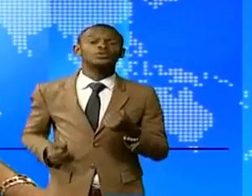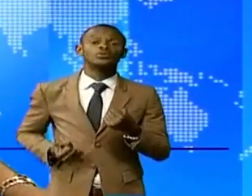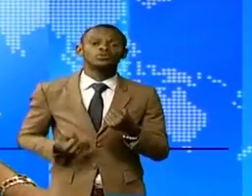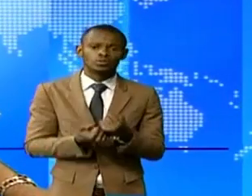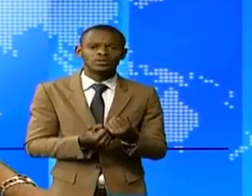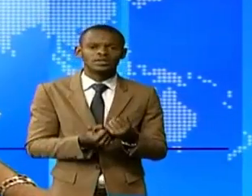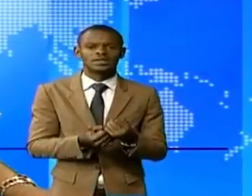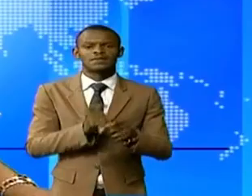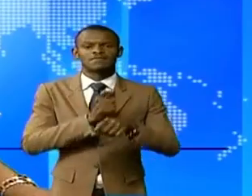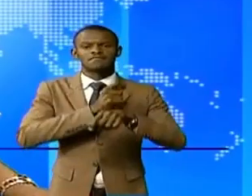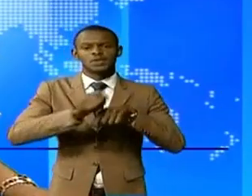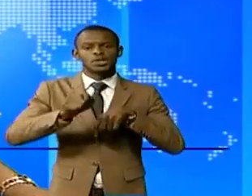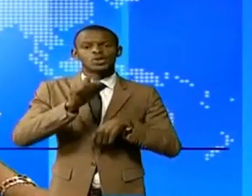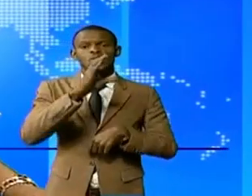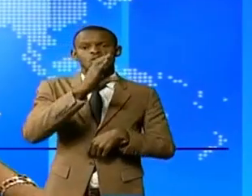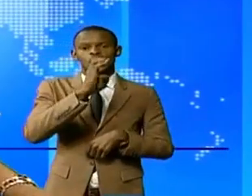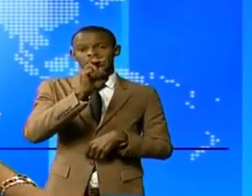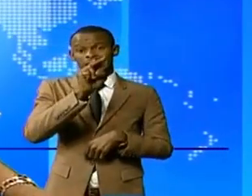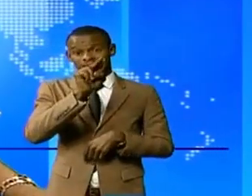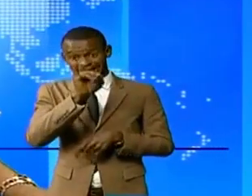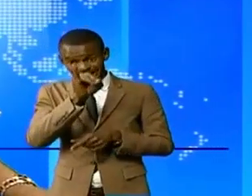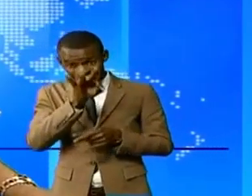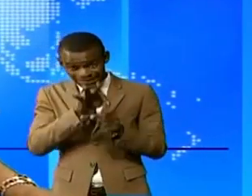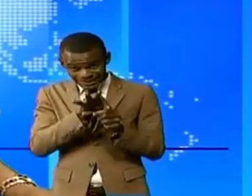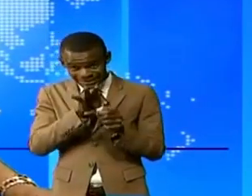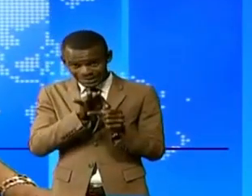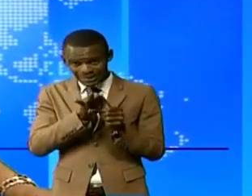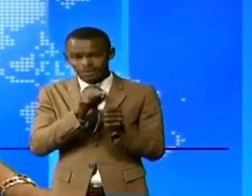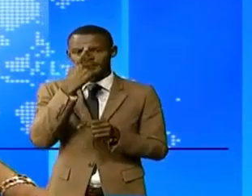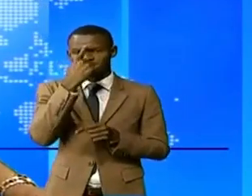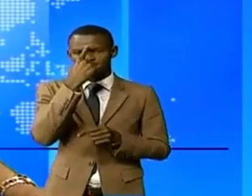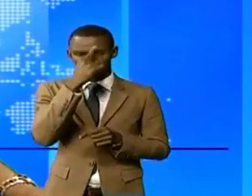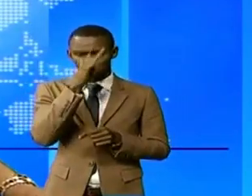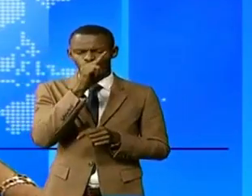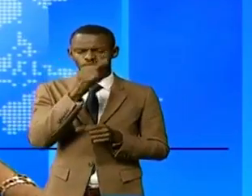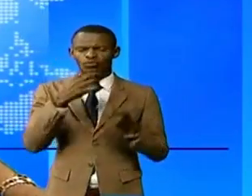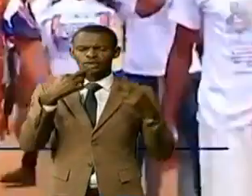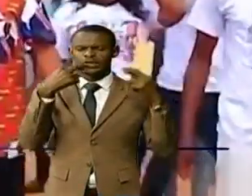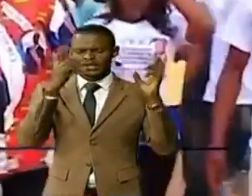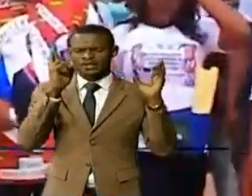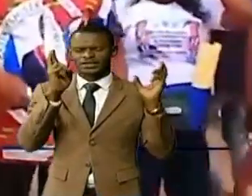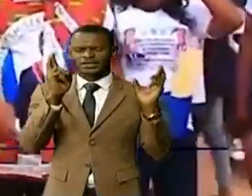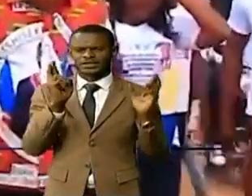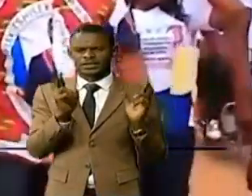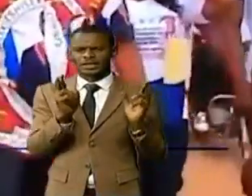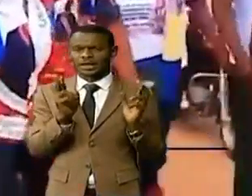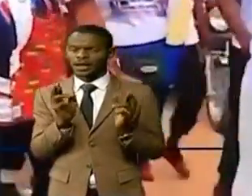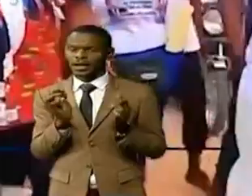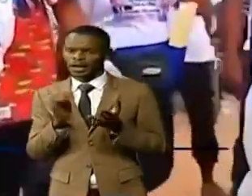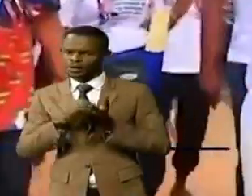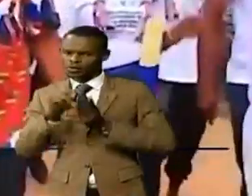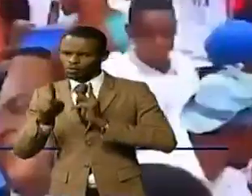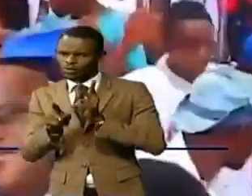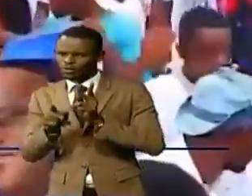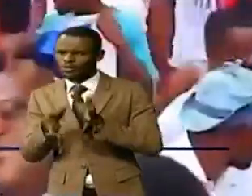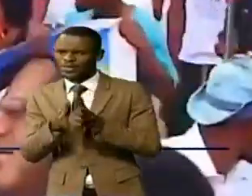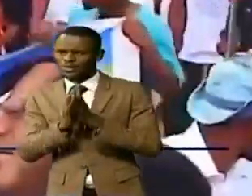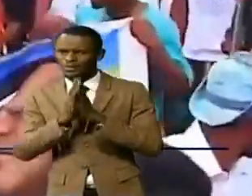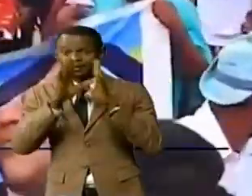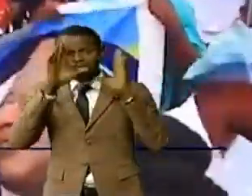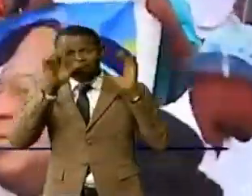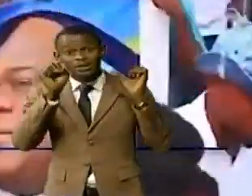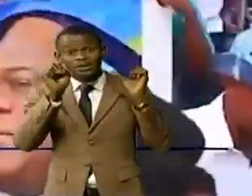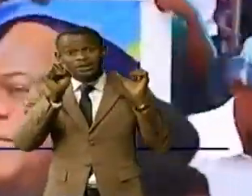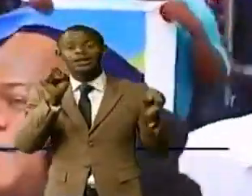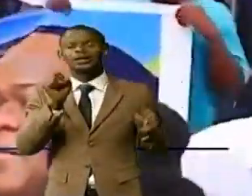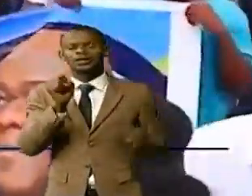auprès du président de la République de la relance effective de la MIBA. Sur invitation du député national Eric Ngalula